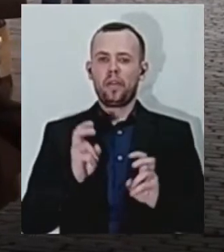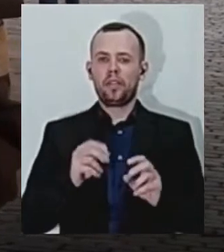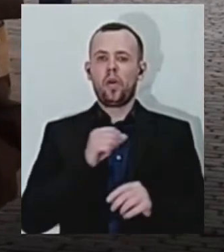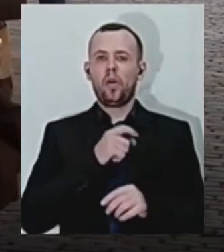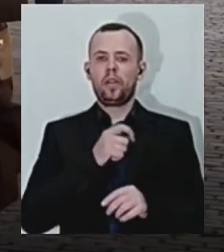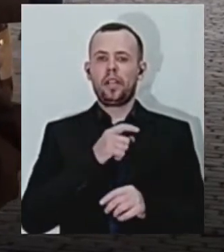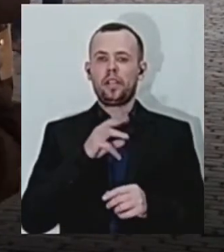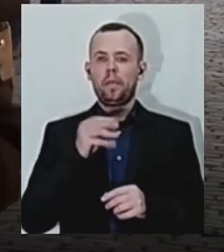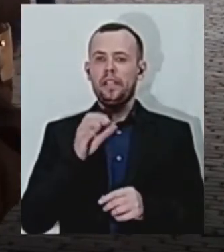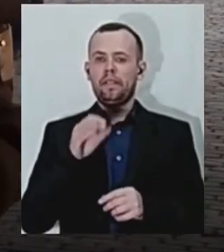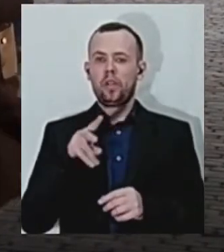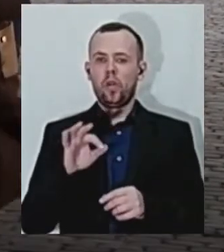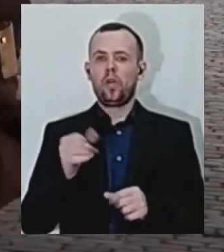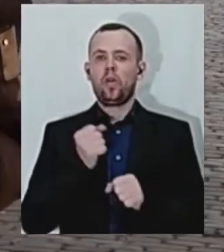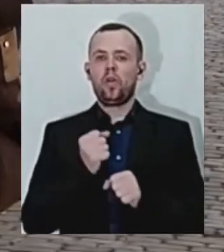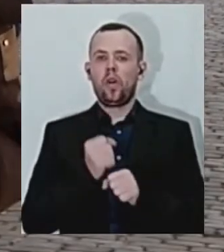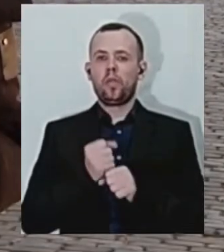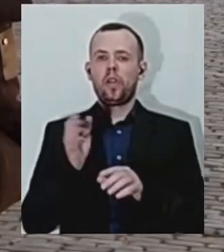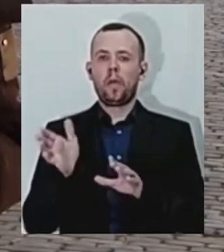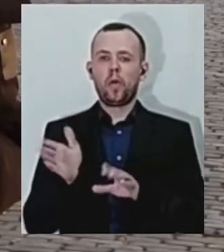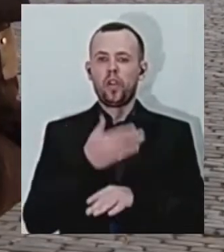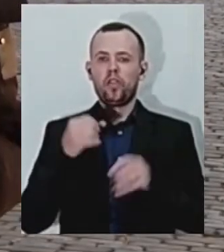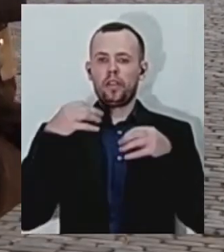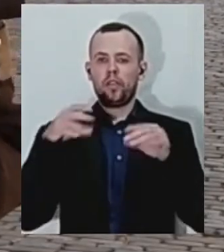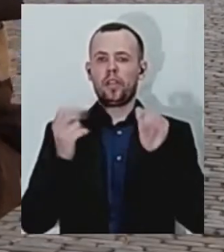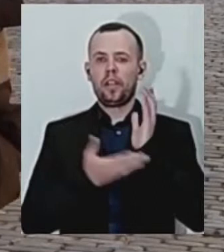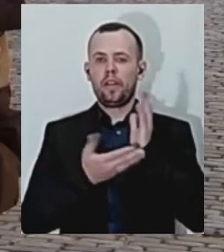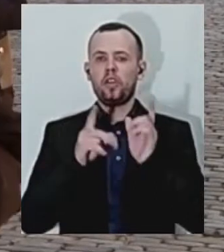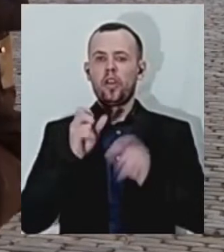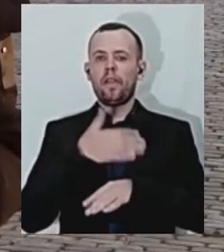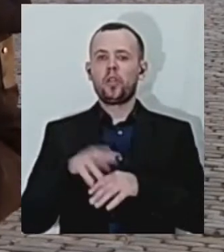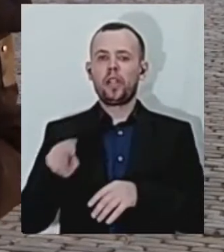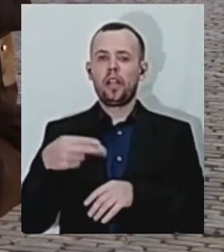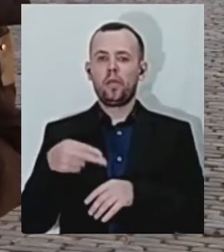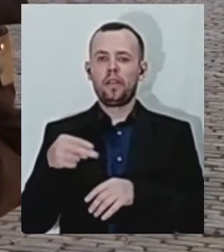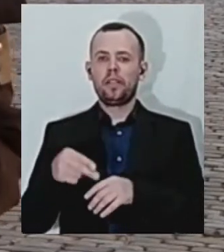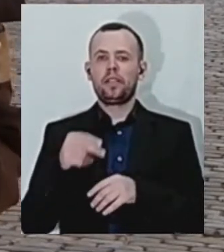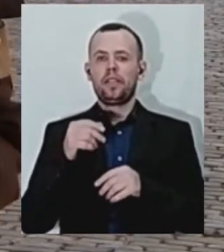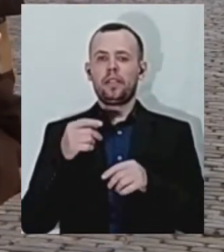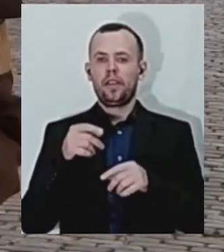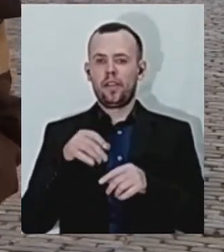роботи з демонтажу освітлення на деревах, що на вулиці Дерибасівській у центрі Одеси, планують